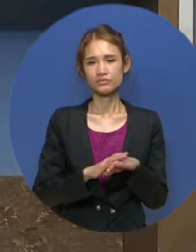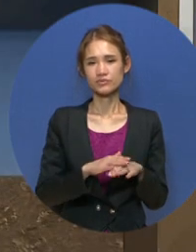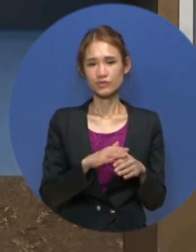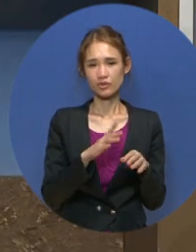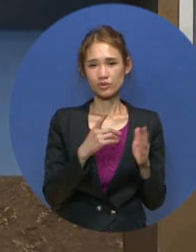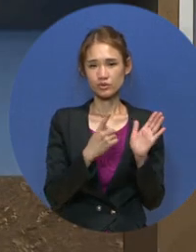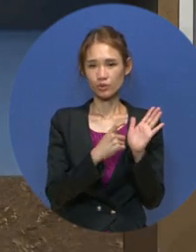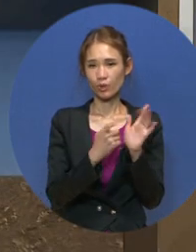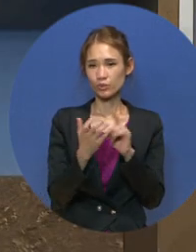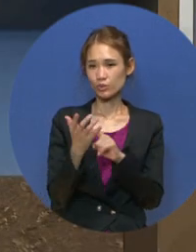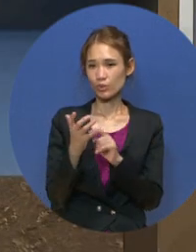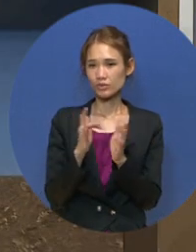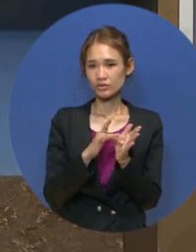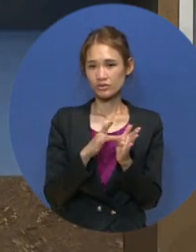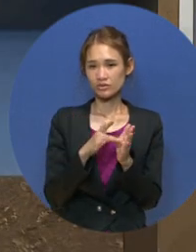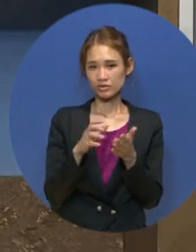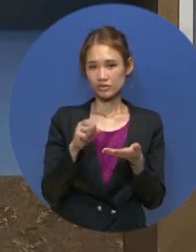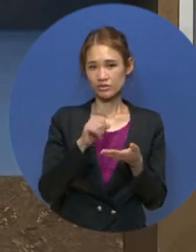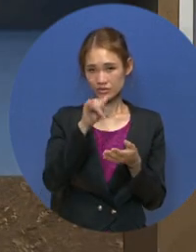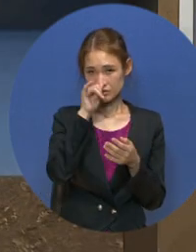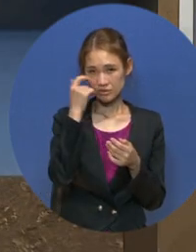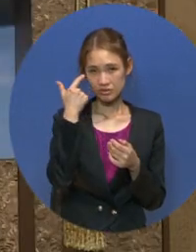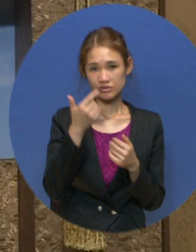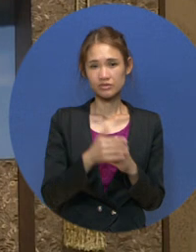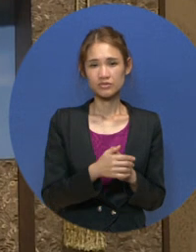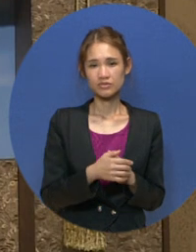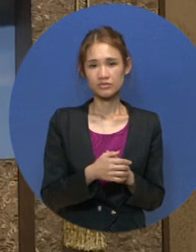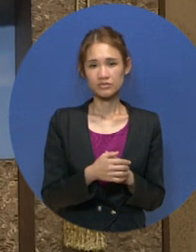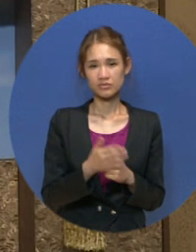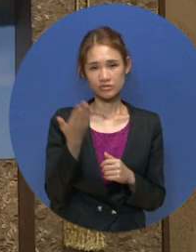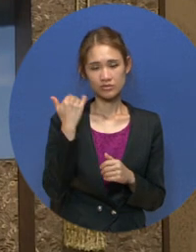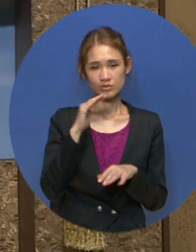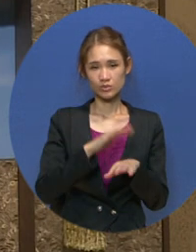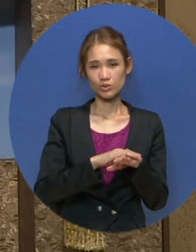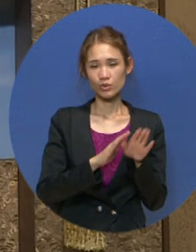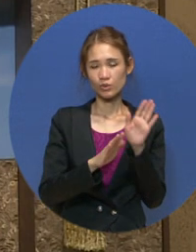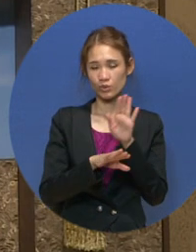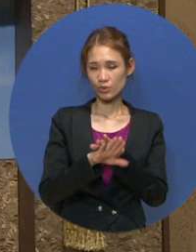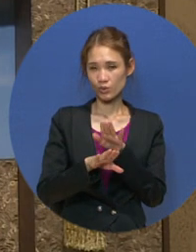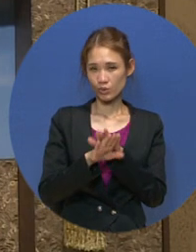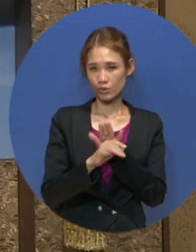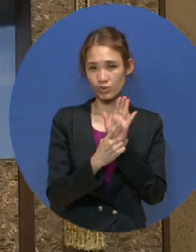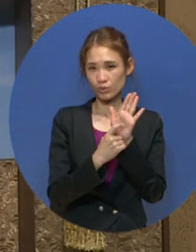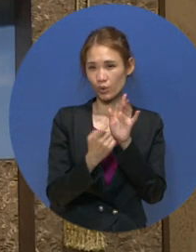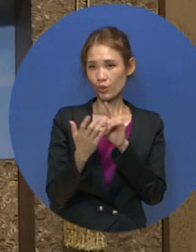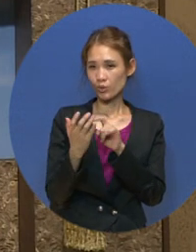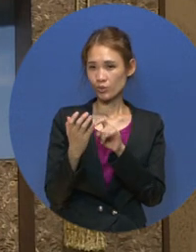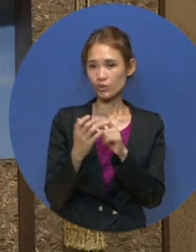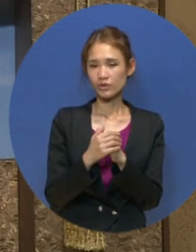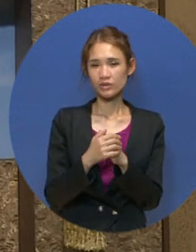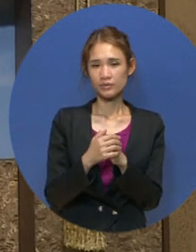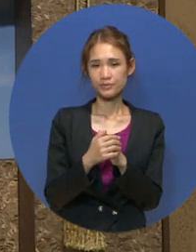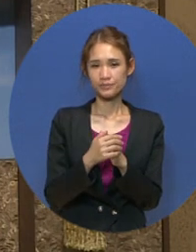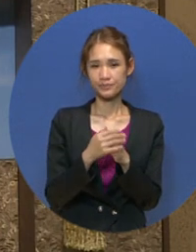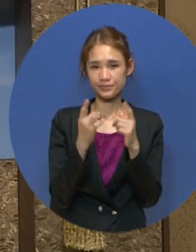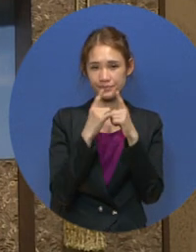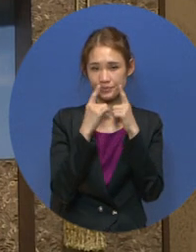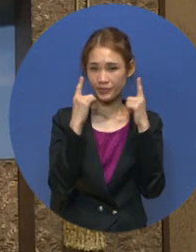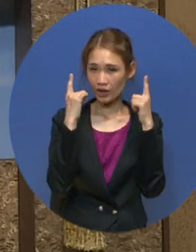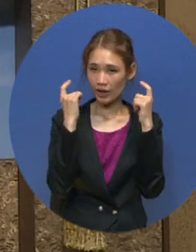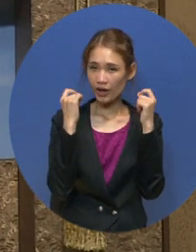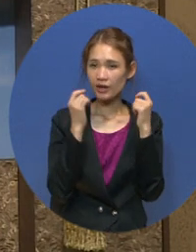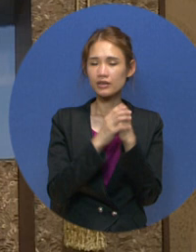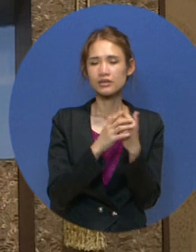것과 관련해서는 또 들어오는 물품들이 있나요? 네. 최근에 저희가 손소독제와 예.